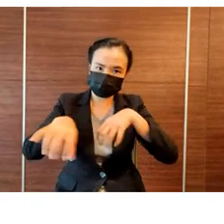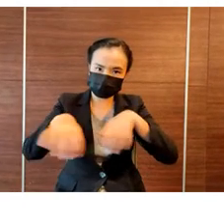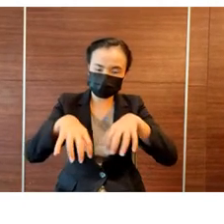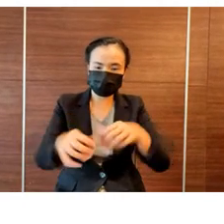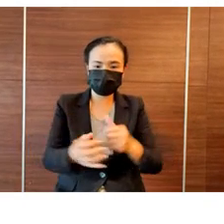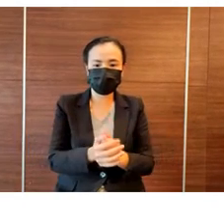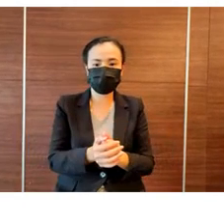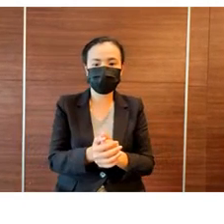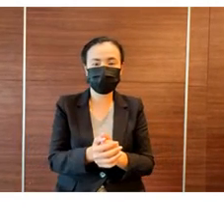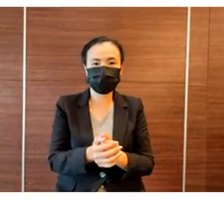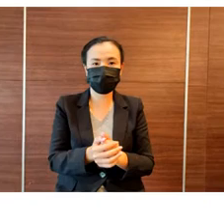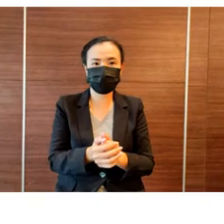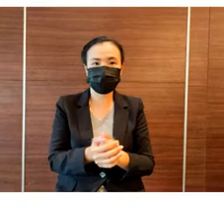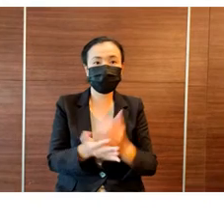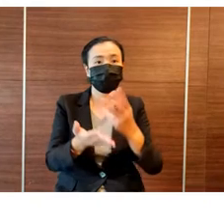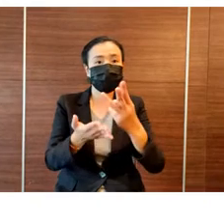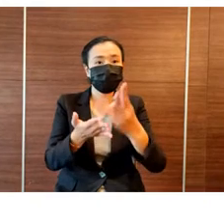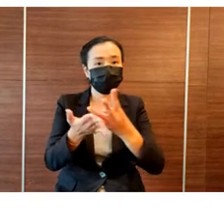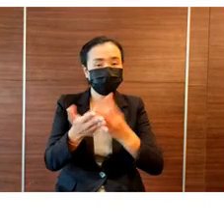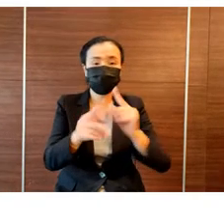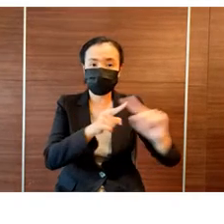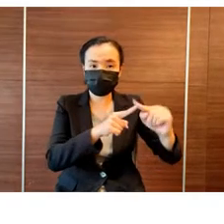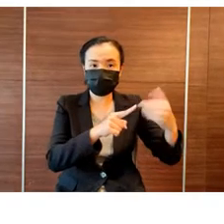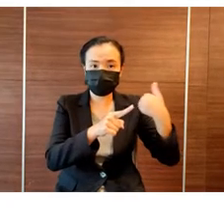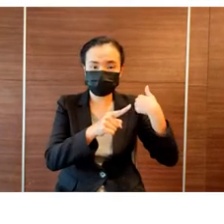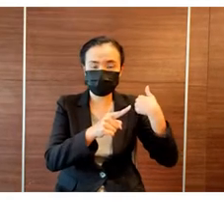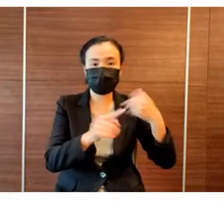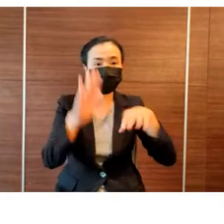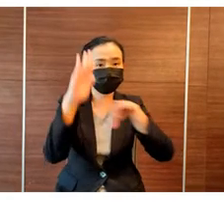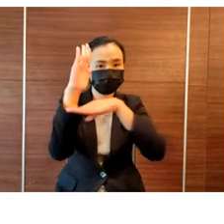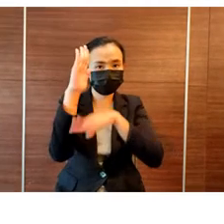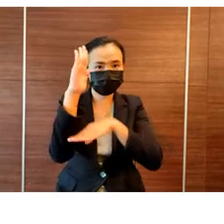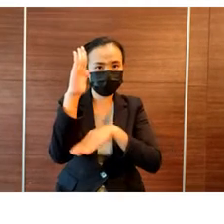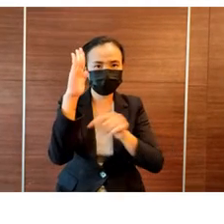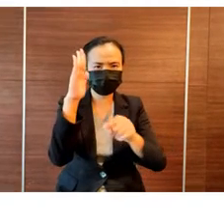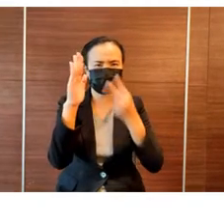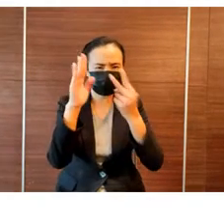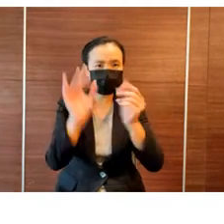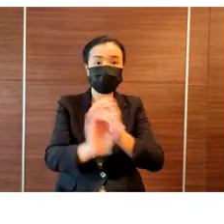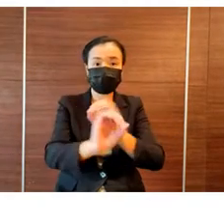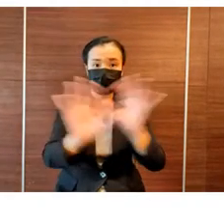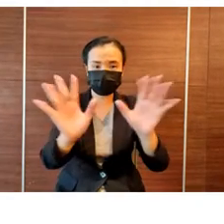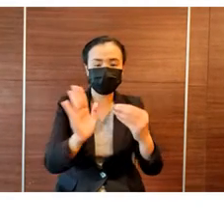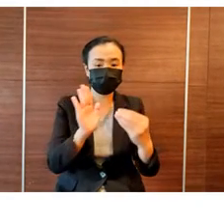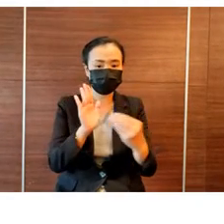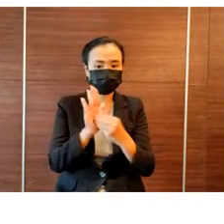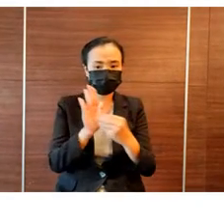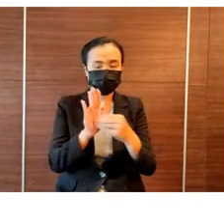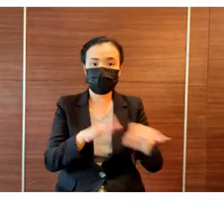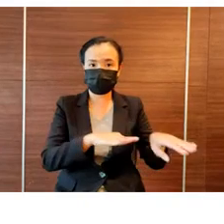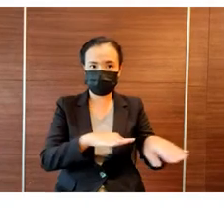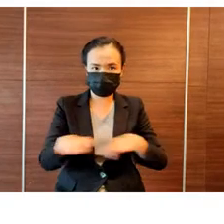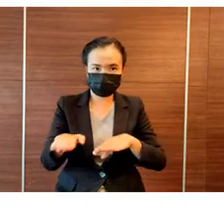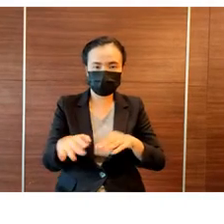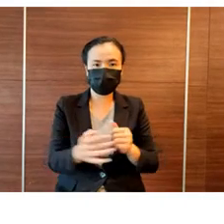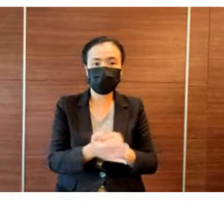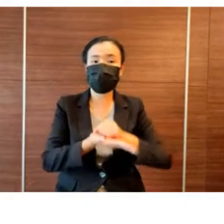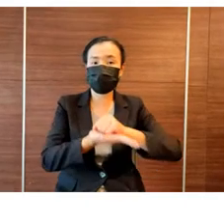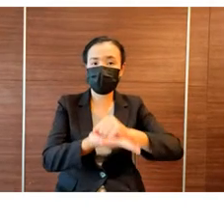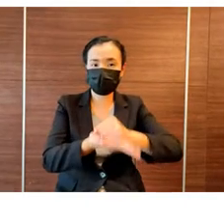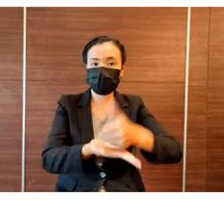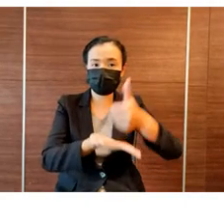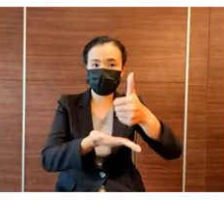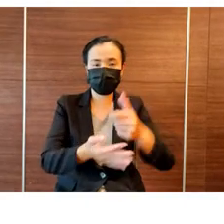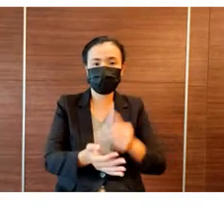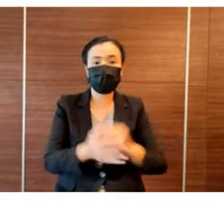ของ harm reduction ต่างๆนะครับซึ่งตรงนี้ก็ค่อนข้างเป็นรูปธรรมมากขึ้นแล้วก็ทม.เองก็พร้อมที่จะให้บริการตรงนี้ล่า